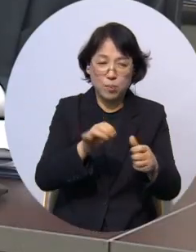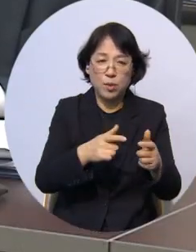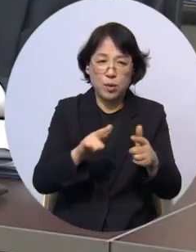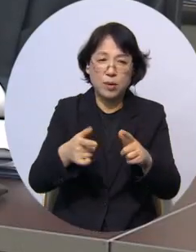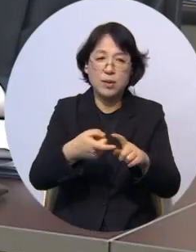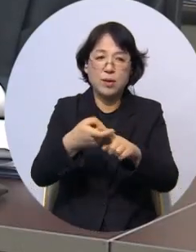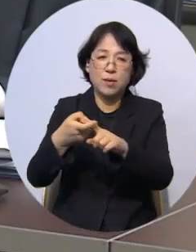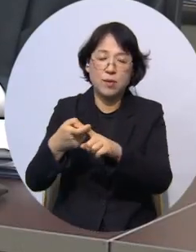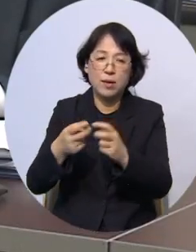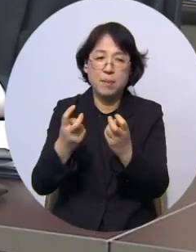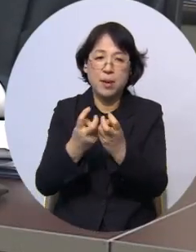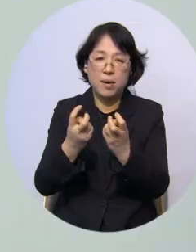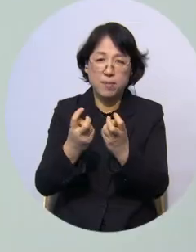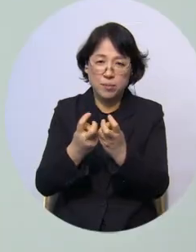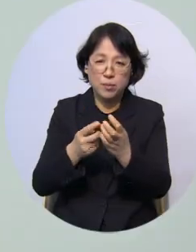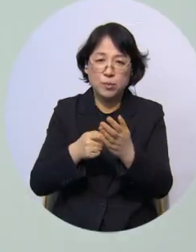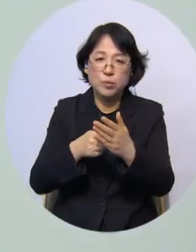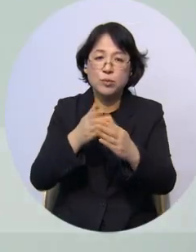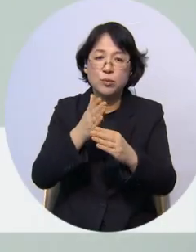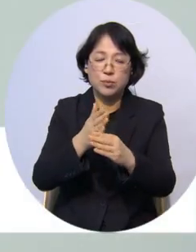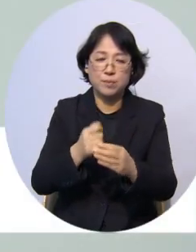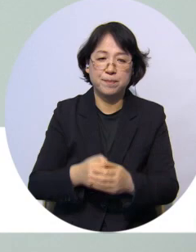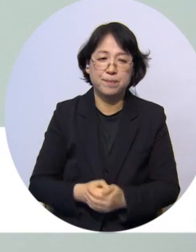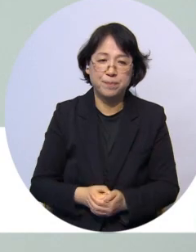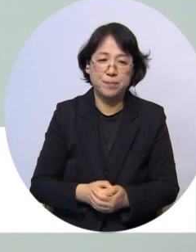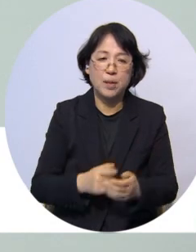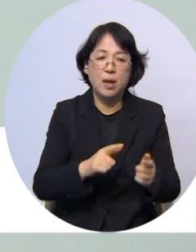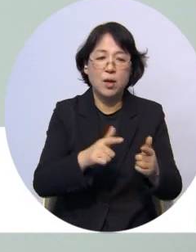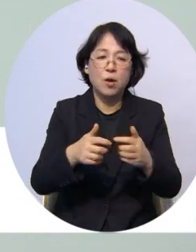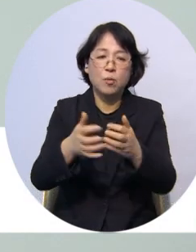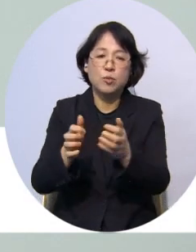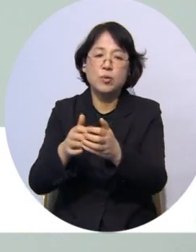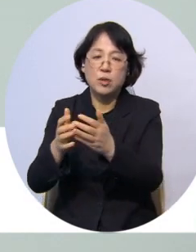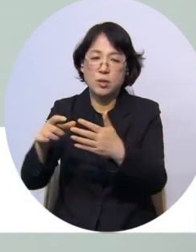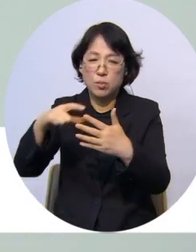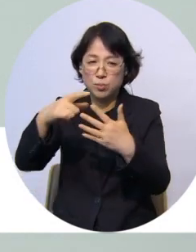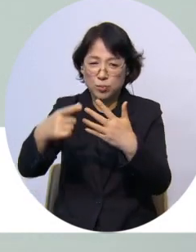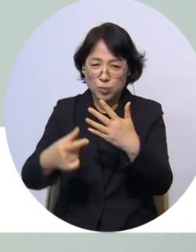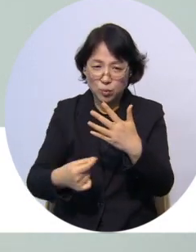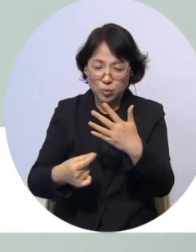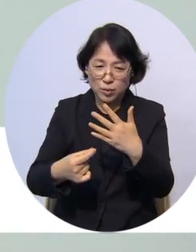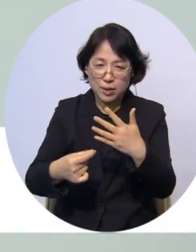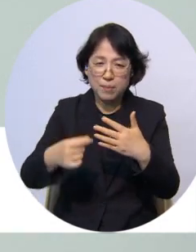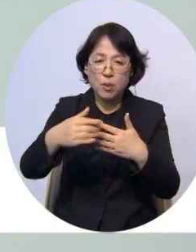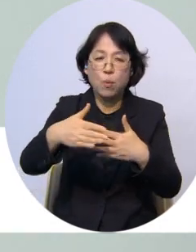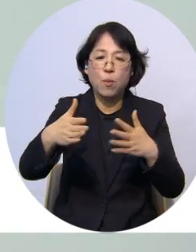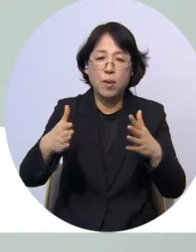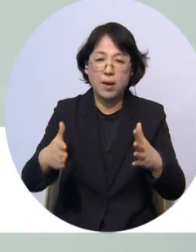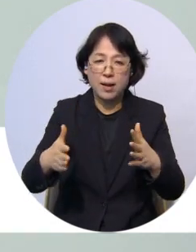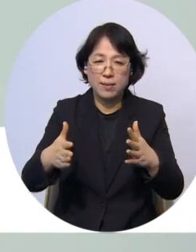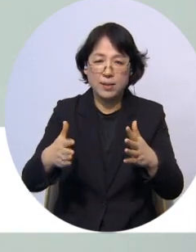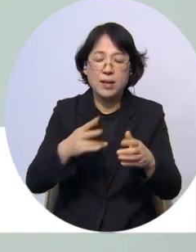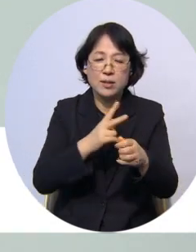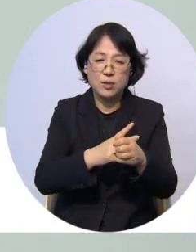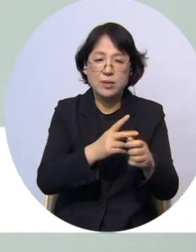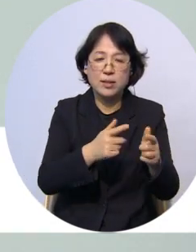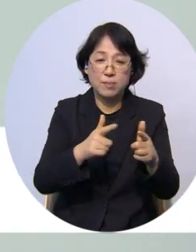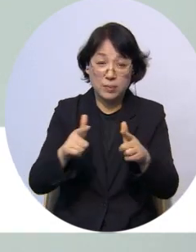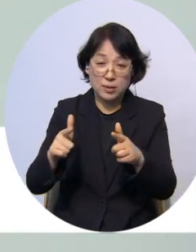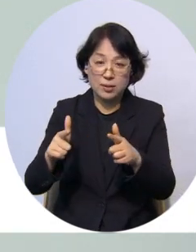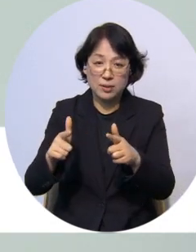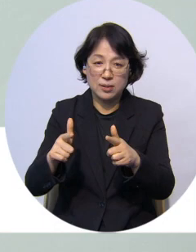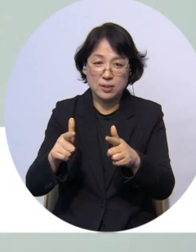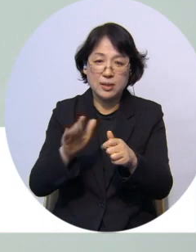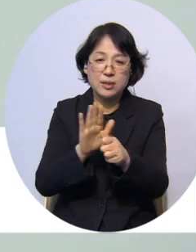방안을 추진하고 있습니다 여러 부처에서 프로그램 공간 인력 등 늘봄학교 지원을 위해